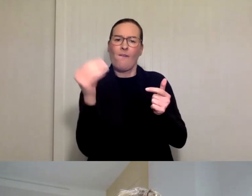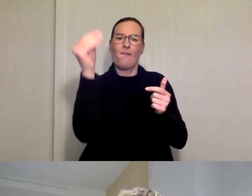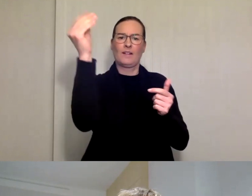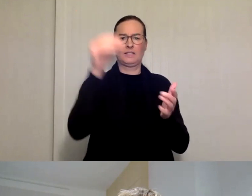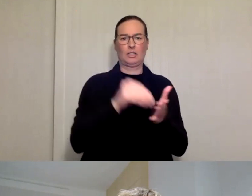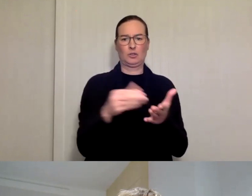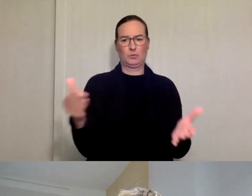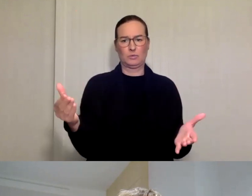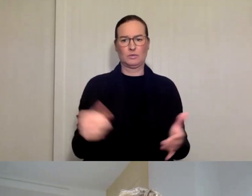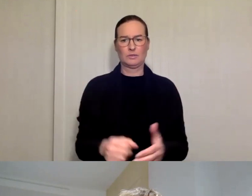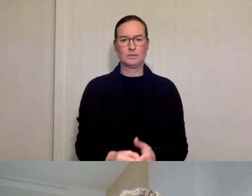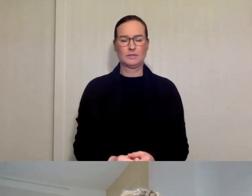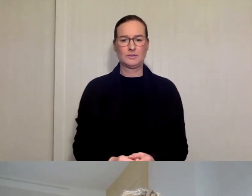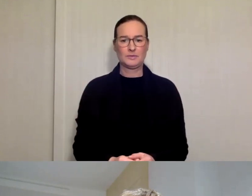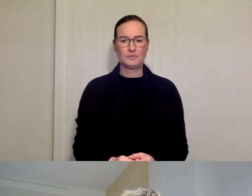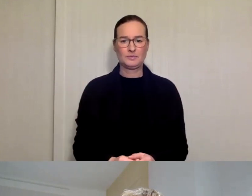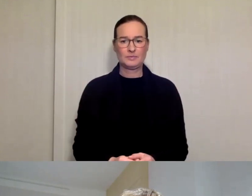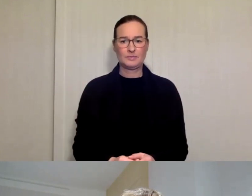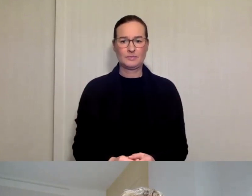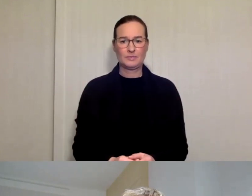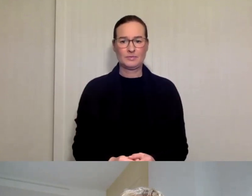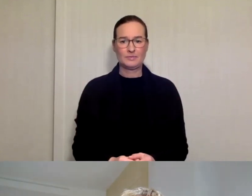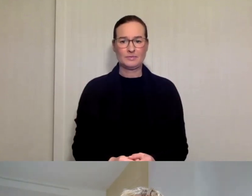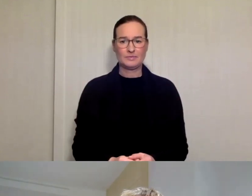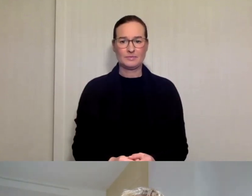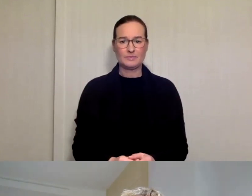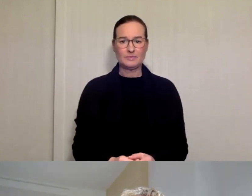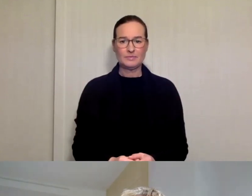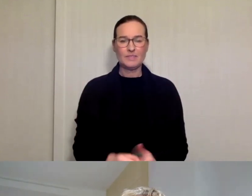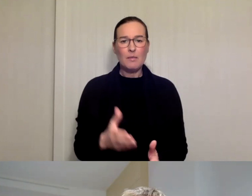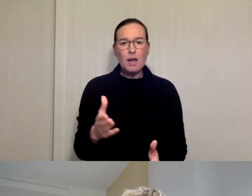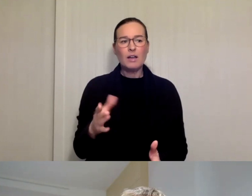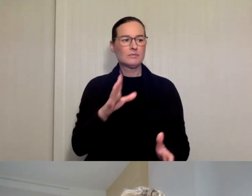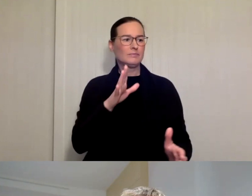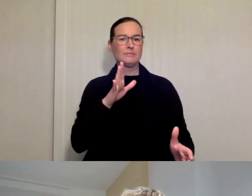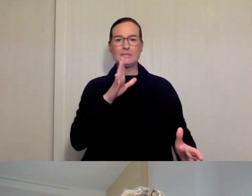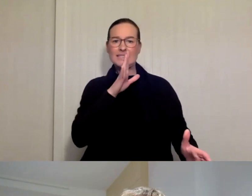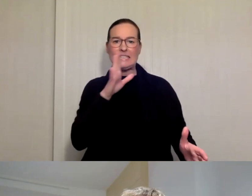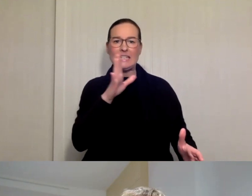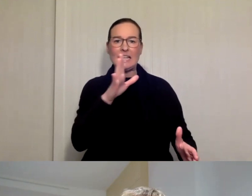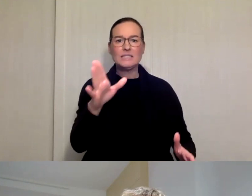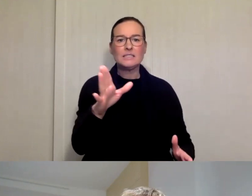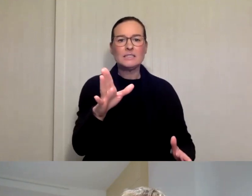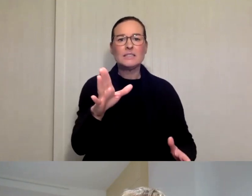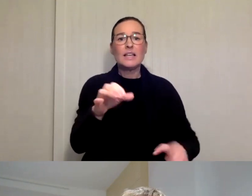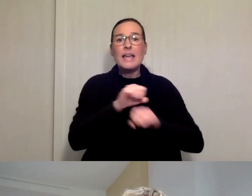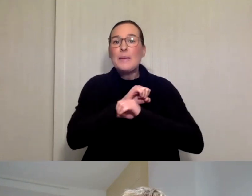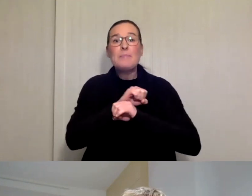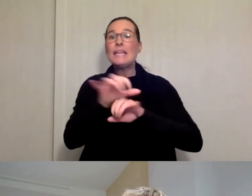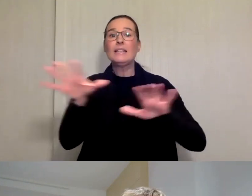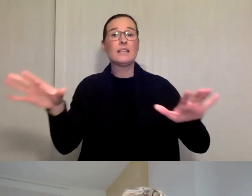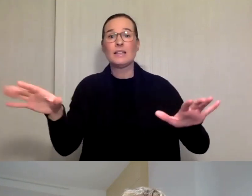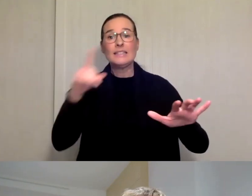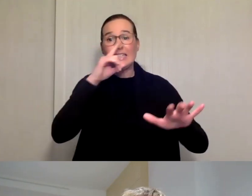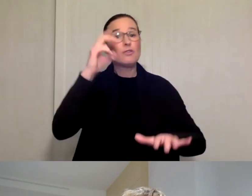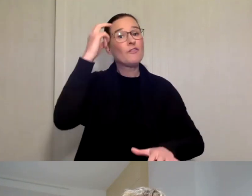Wenn dann aber diese Tendenz entsteht, dass in den Medien nicht nur die Erklärung aus der